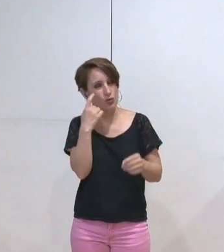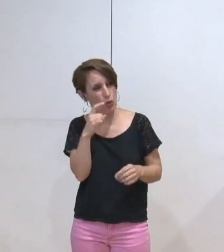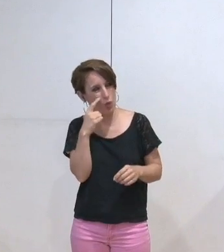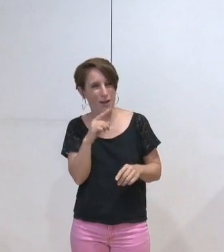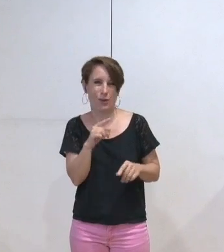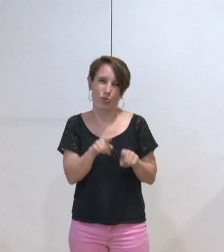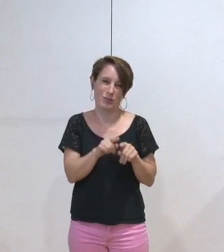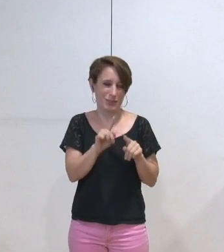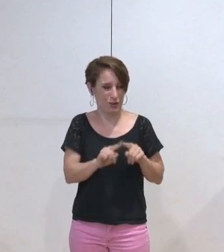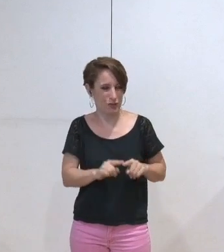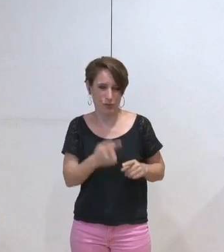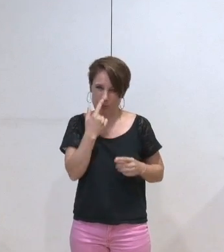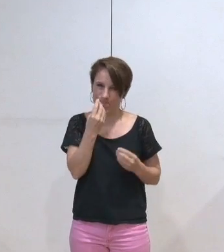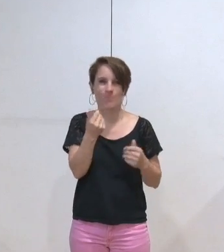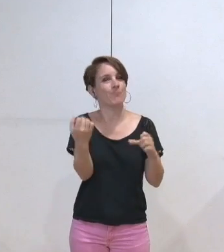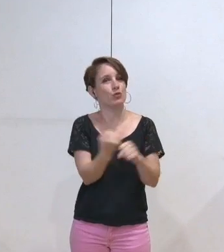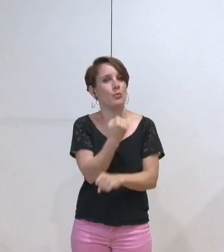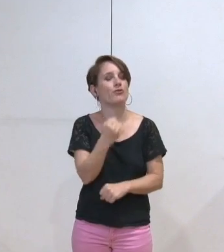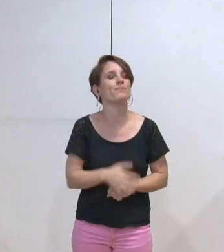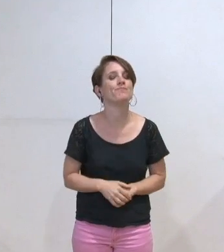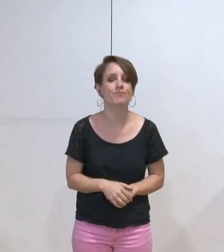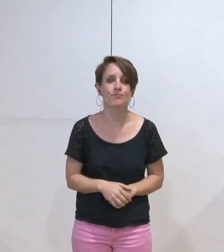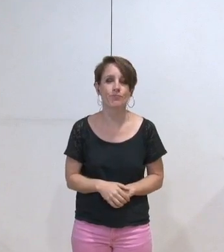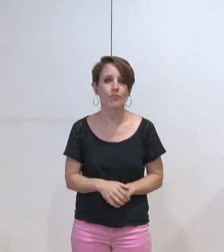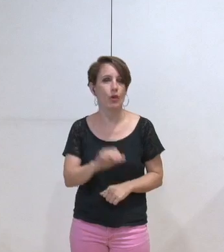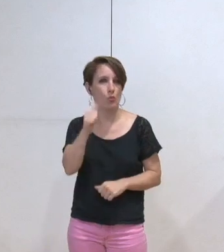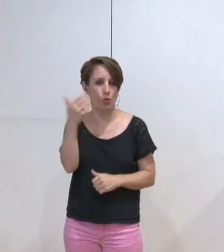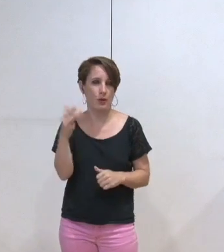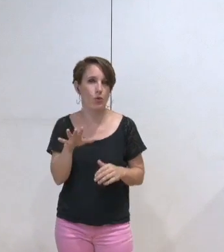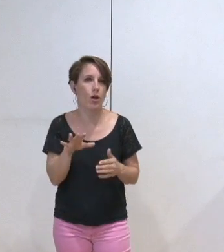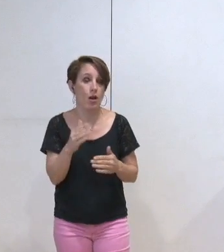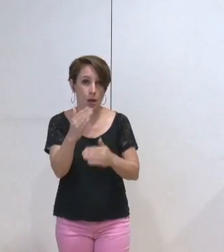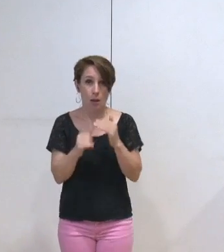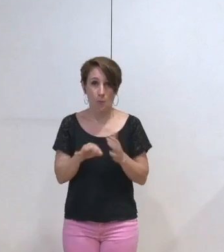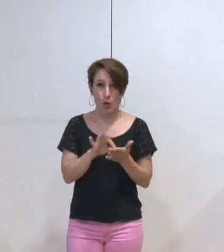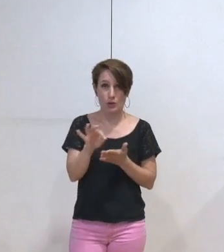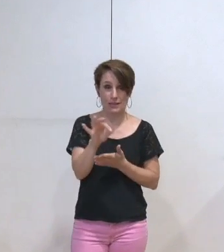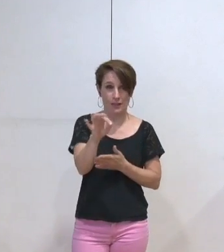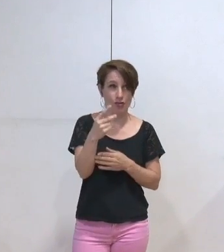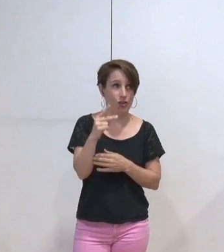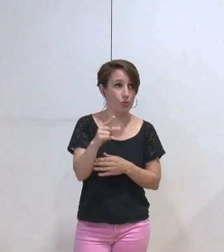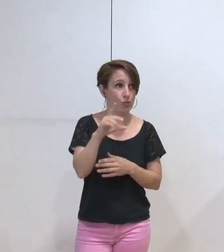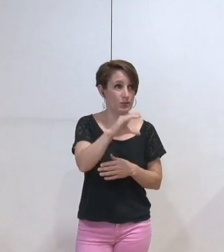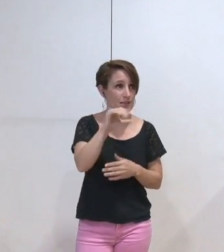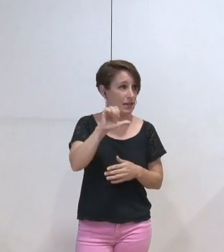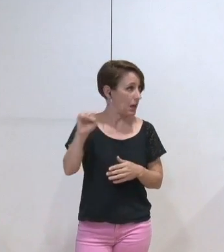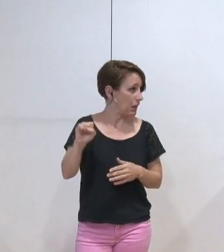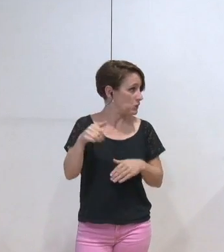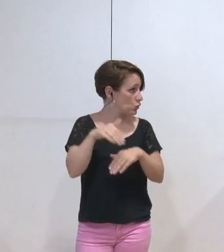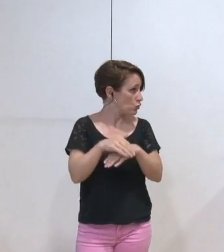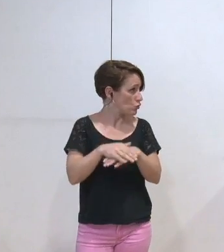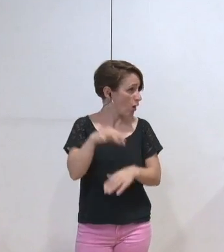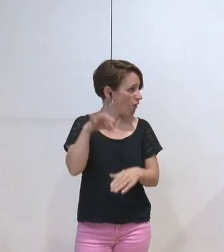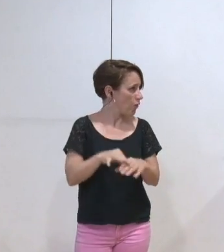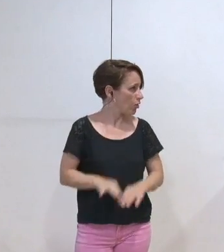d'abord je ne comprends pas pourquoi le plan stratégique du CCAS fait l'objet d'un débat sans vote dans notre assemblée il